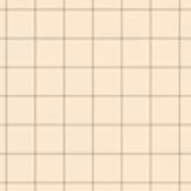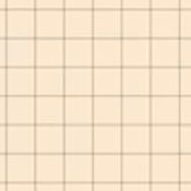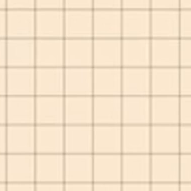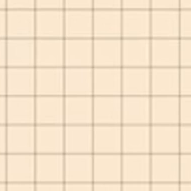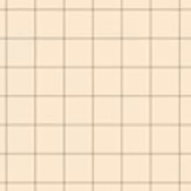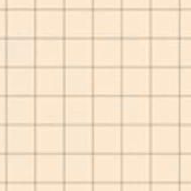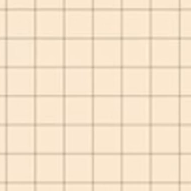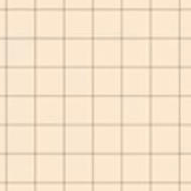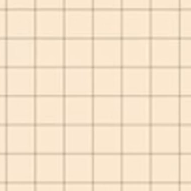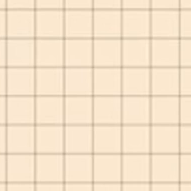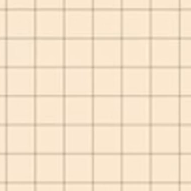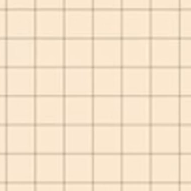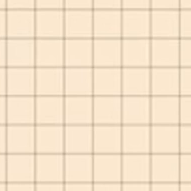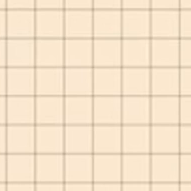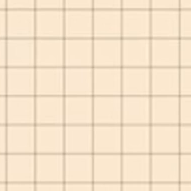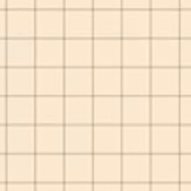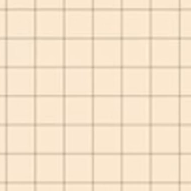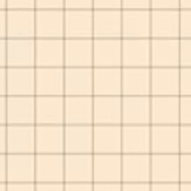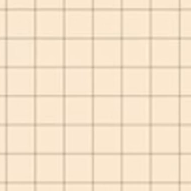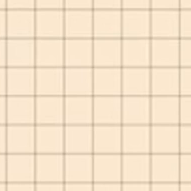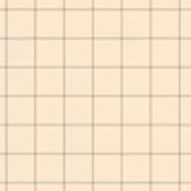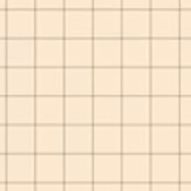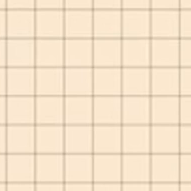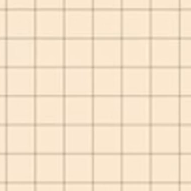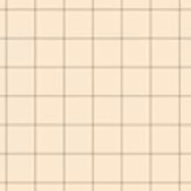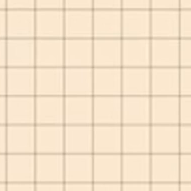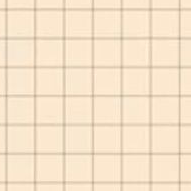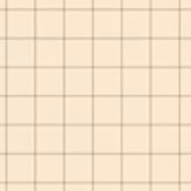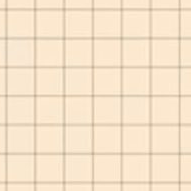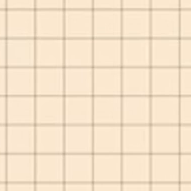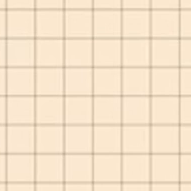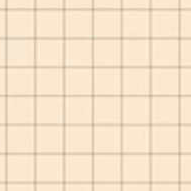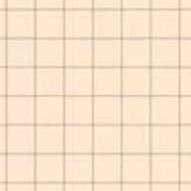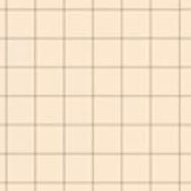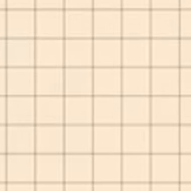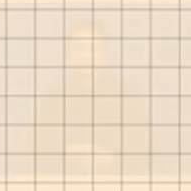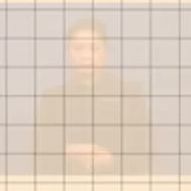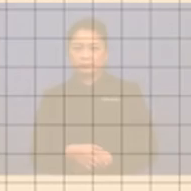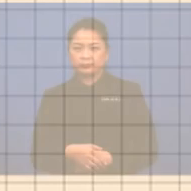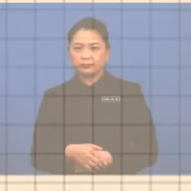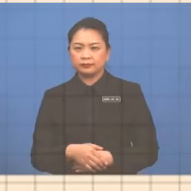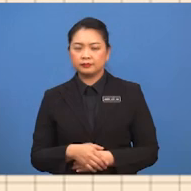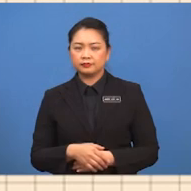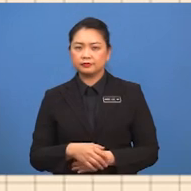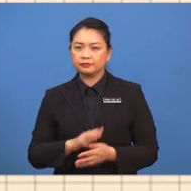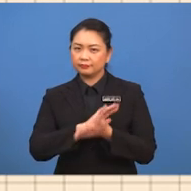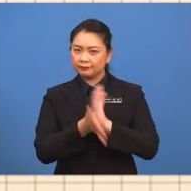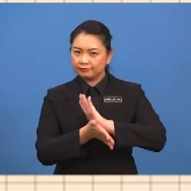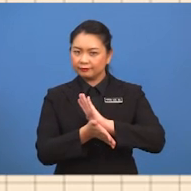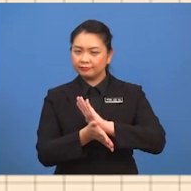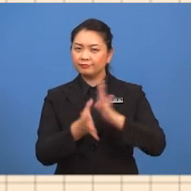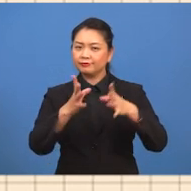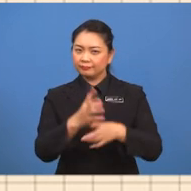160 bahagi 2. Jawapannya ialah 80. Maka median